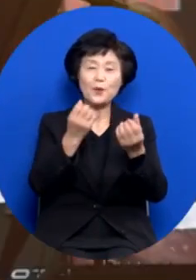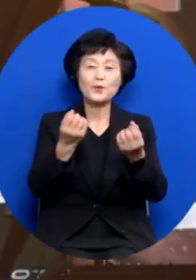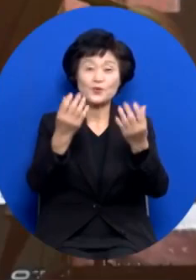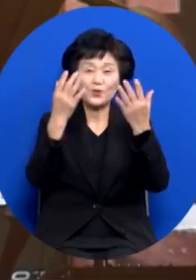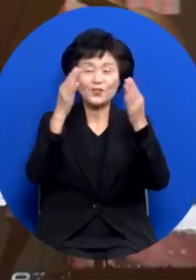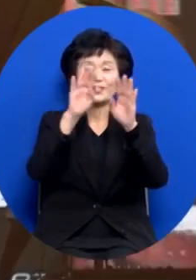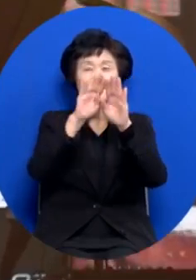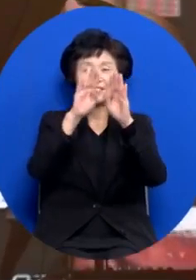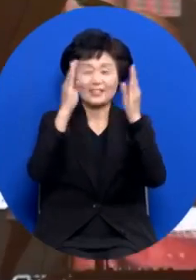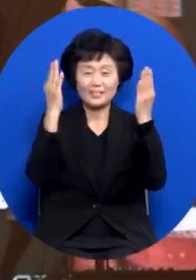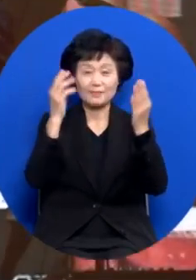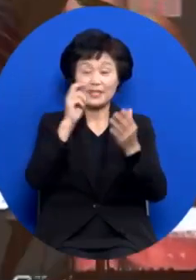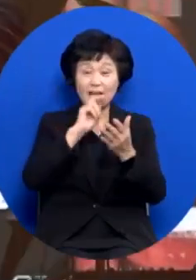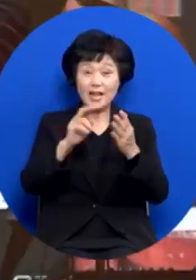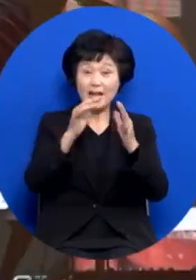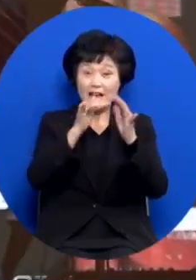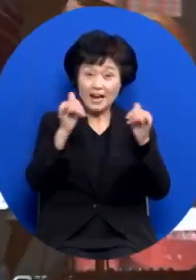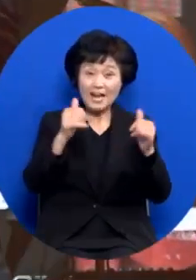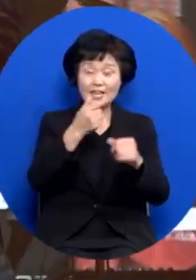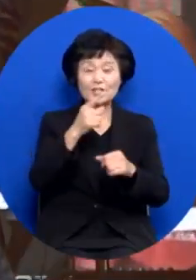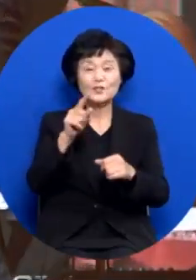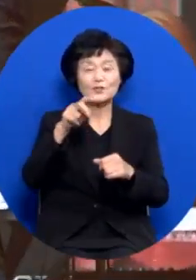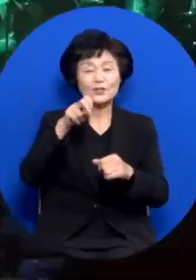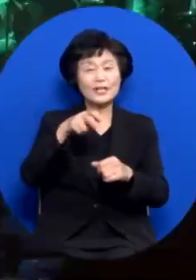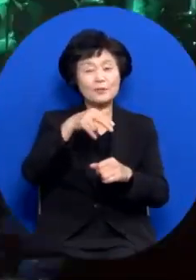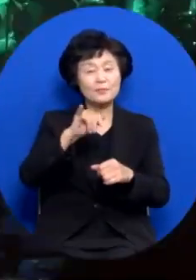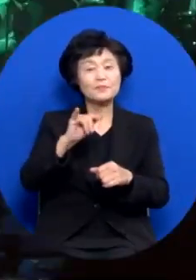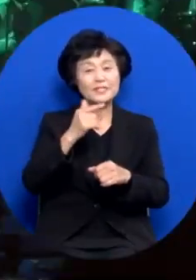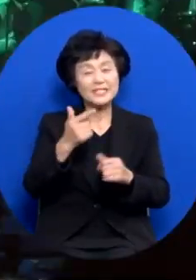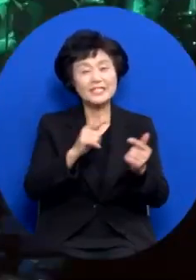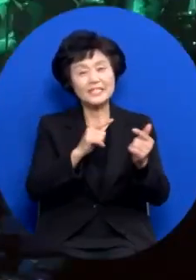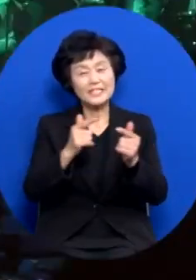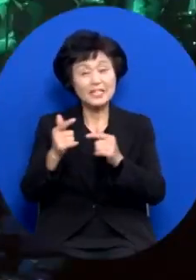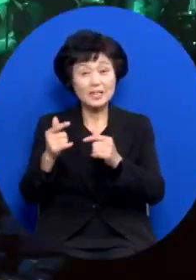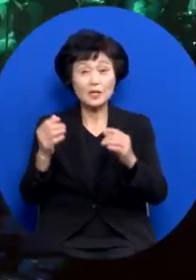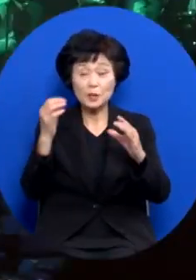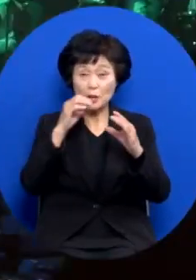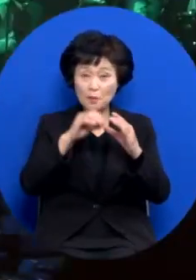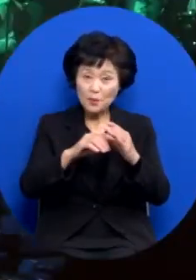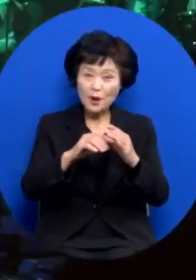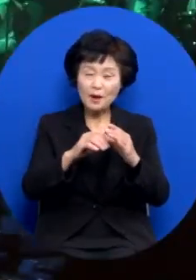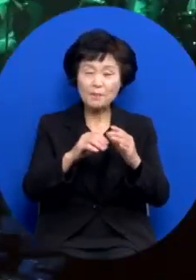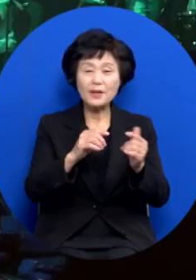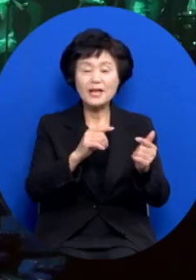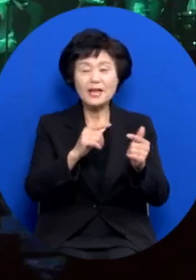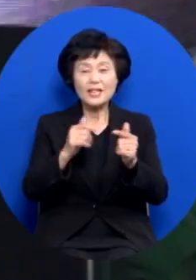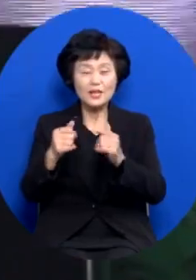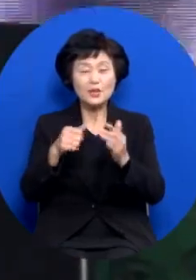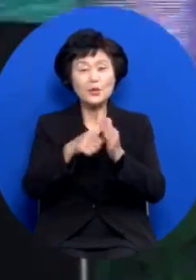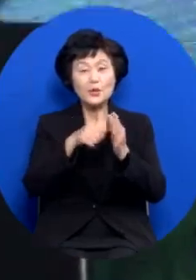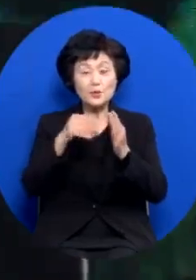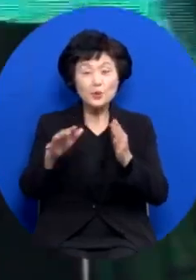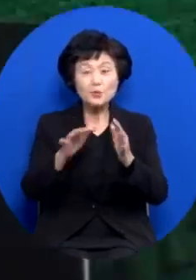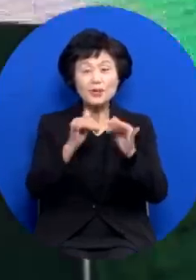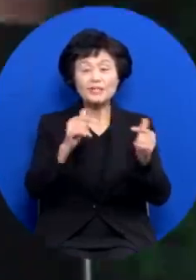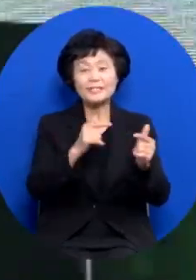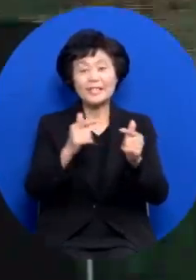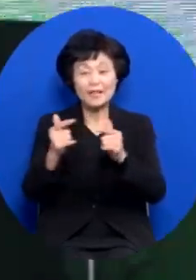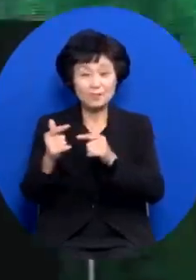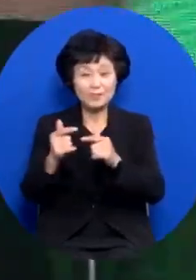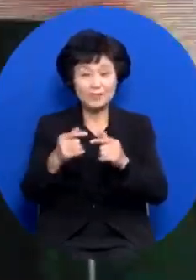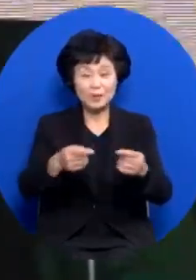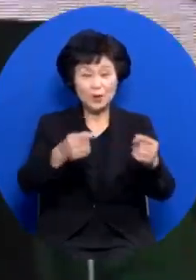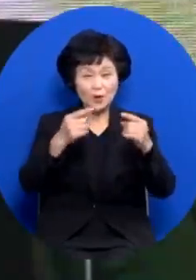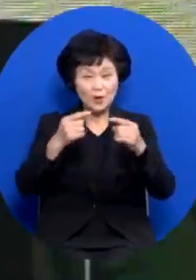콘서트에서는 가수 남진과 최진희, 류원정을 비롯해 국악신동 양은별과 힐링라이브 초이 등이 참여해